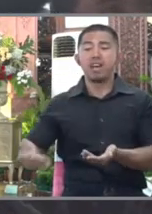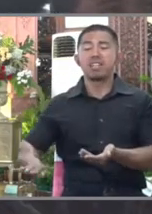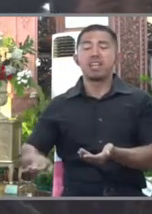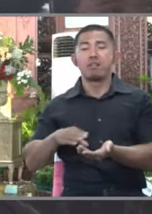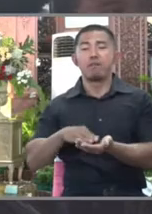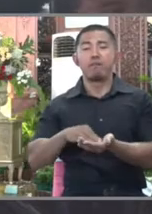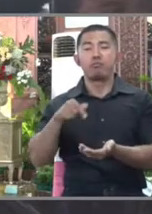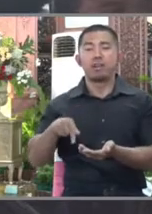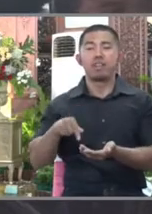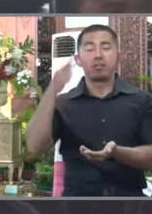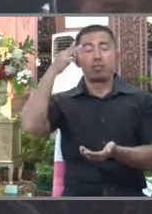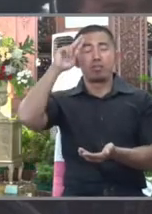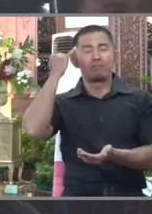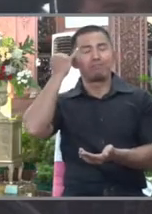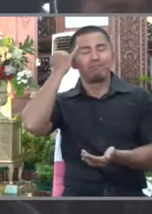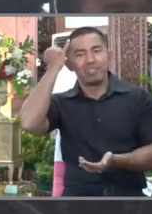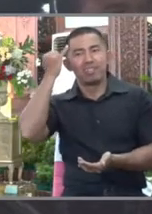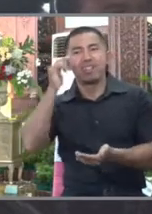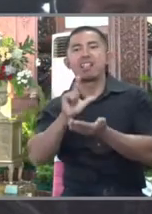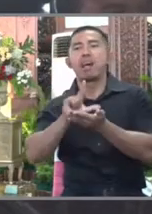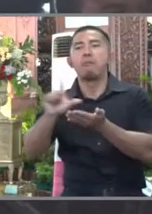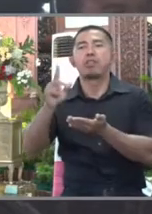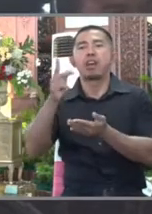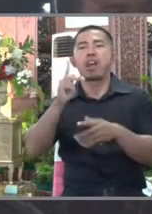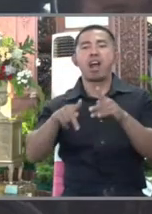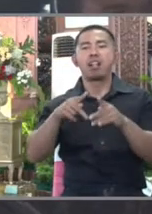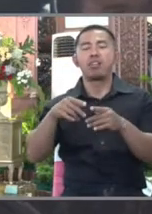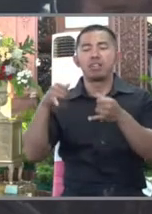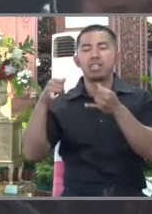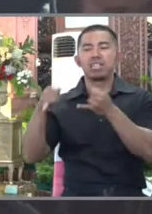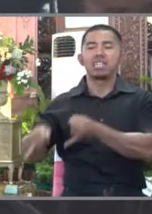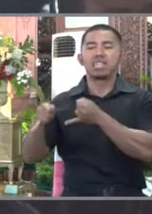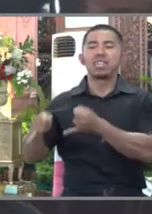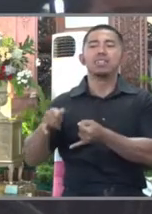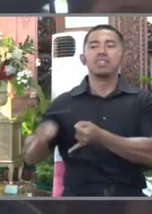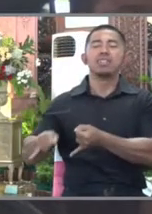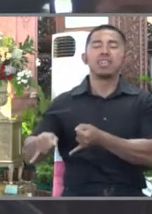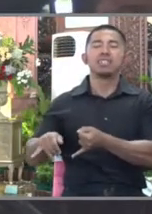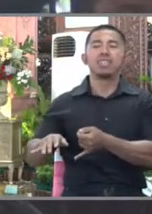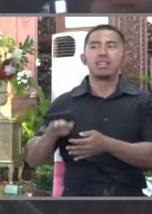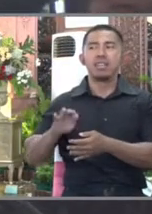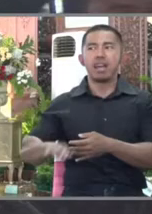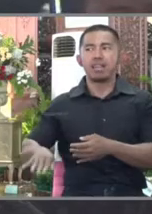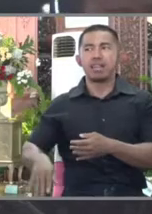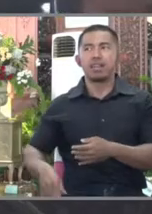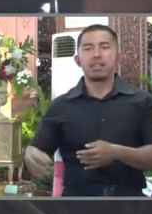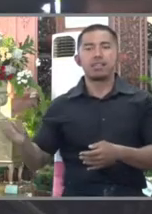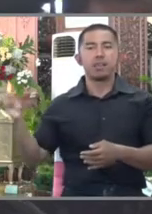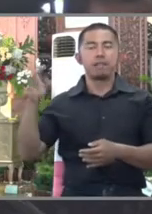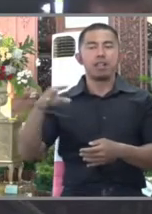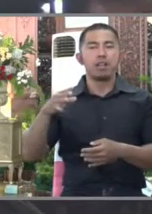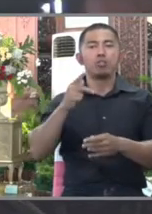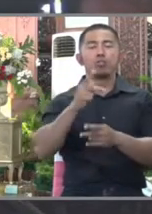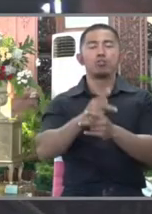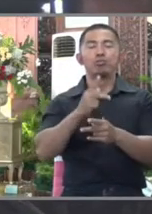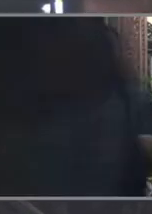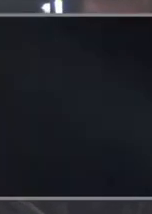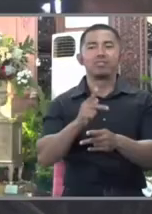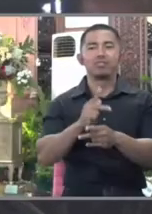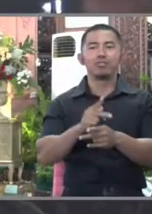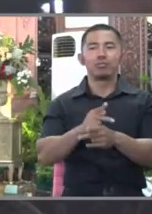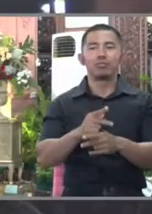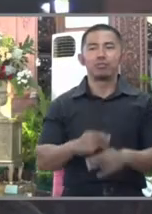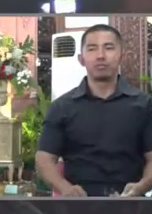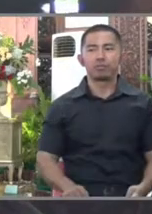yang sebagai pelopor dan pelapor bagi kekerasan anak atau perundungan anak. Guru biasanya